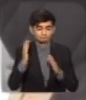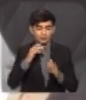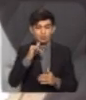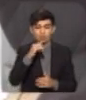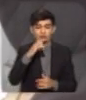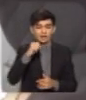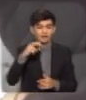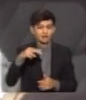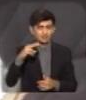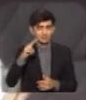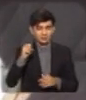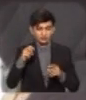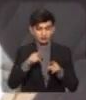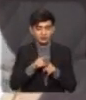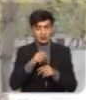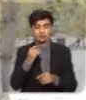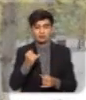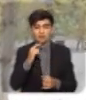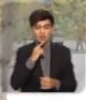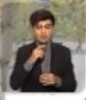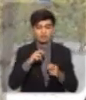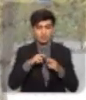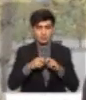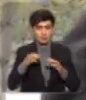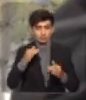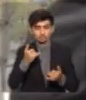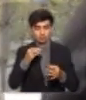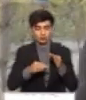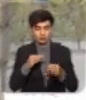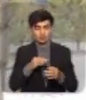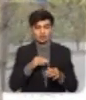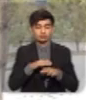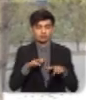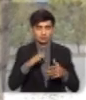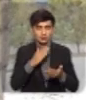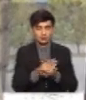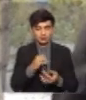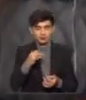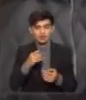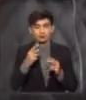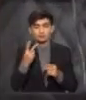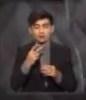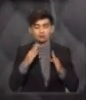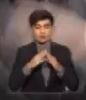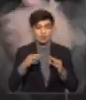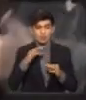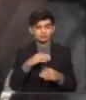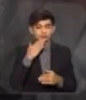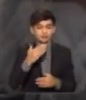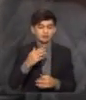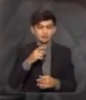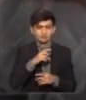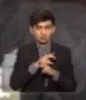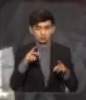признают, что с подрядчиком есть проблемы, которые сейчас решают в суде. Во втором доме уже закончился гарантийный срок, и спросить теперь не с кого.